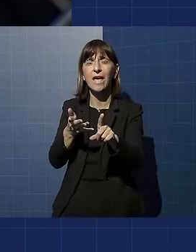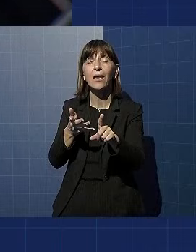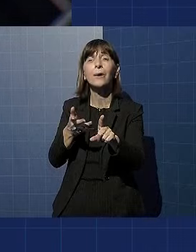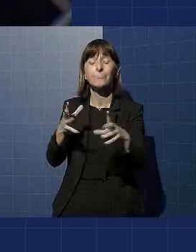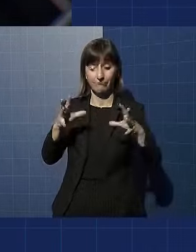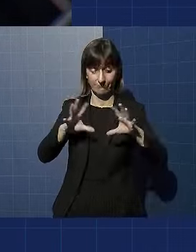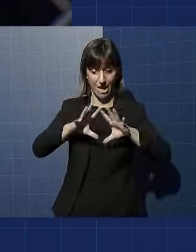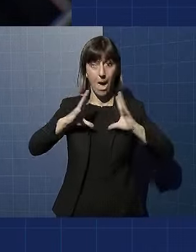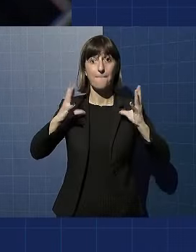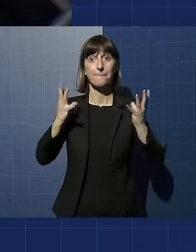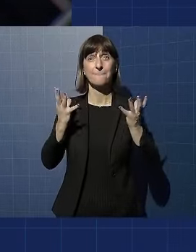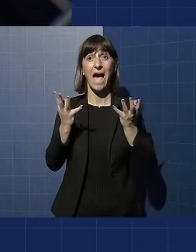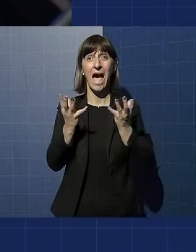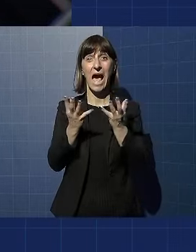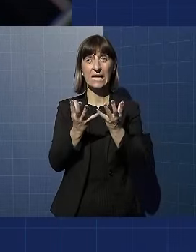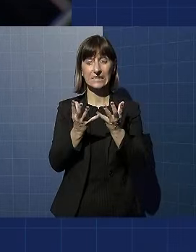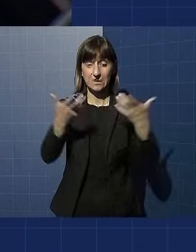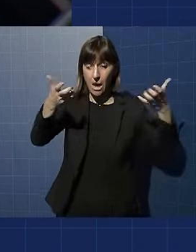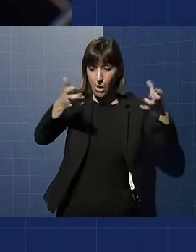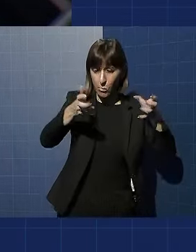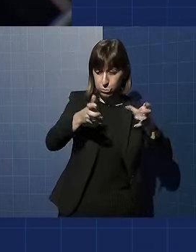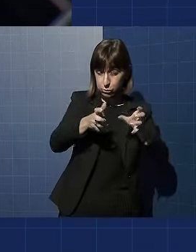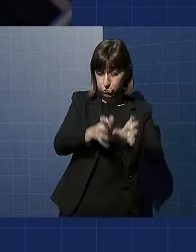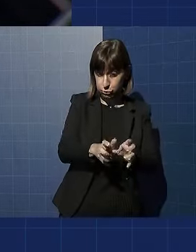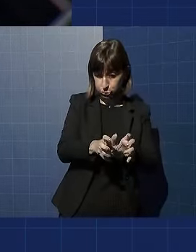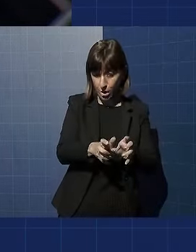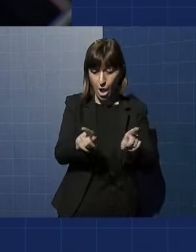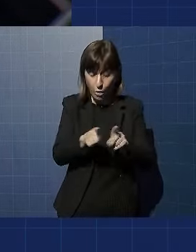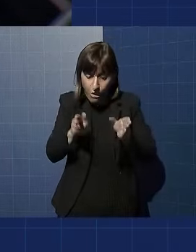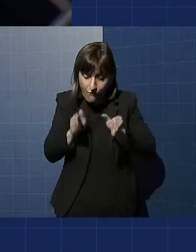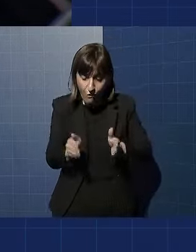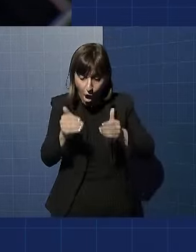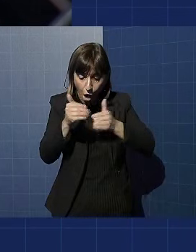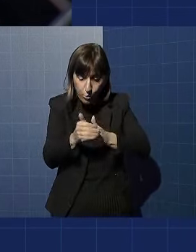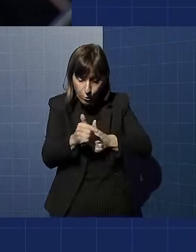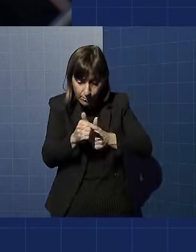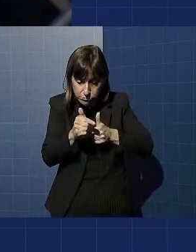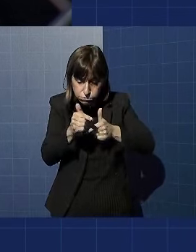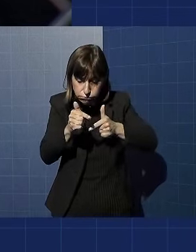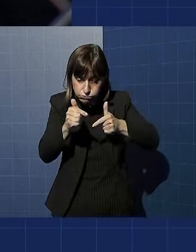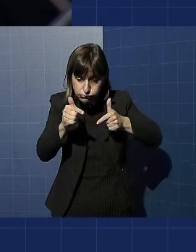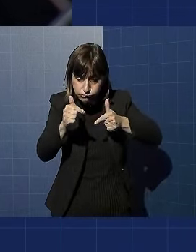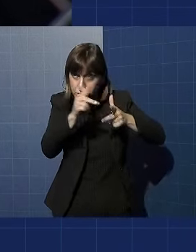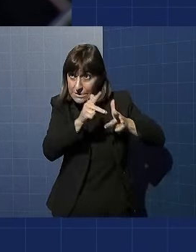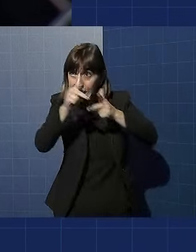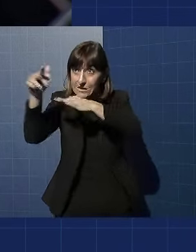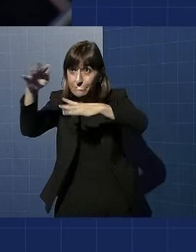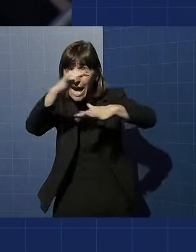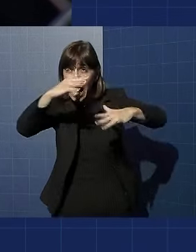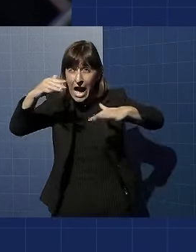la massa aumentando il volume di quello che possiamo portare nello spazio, ma penso che l'esempio che Angelique ha fatto sul